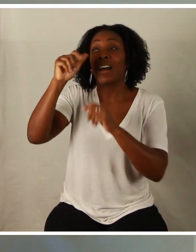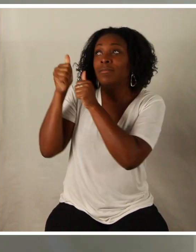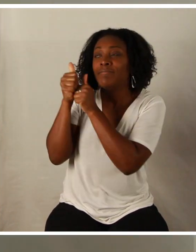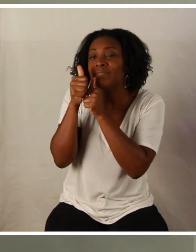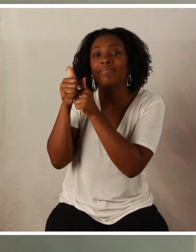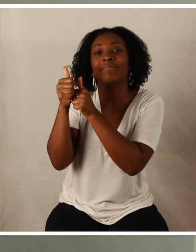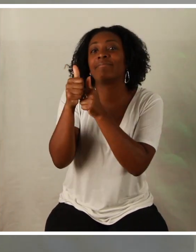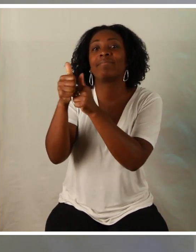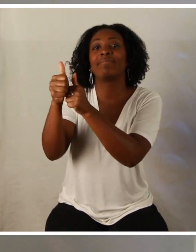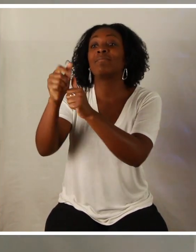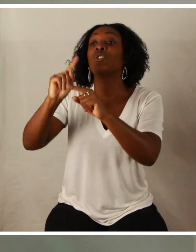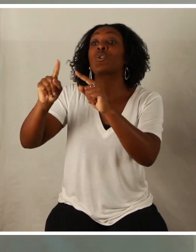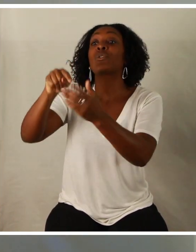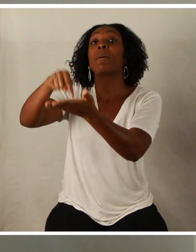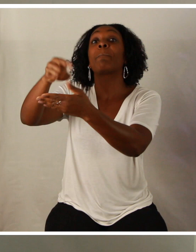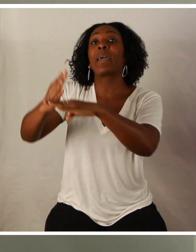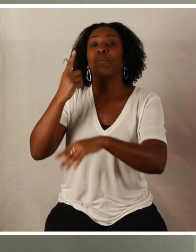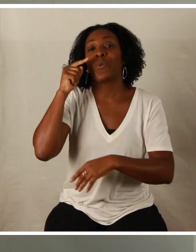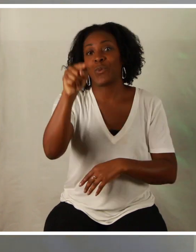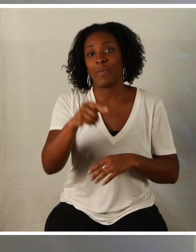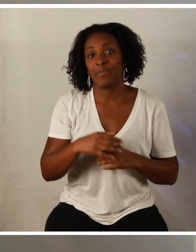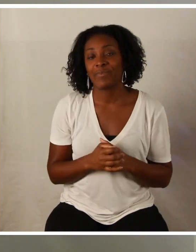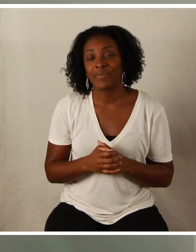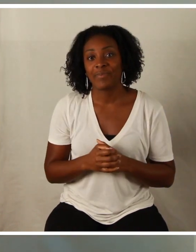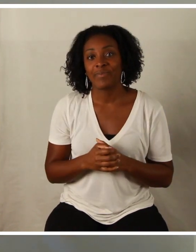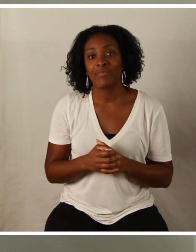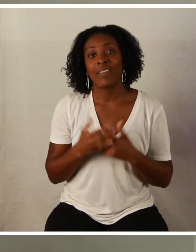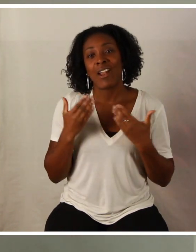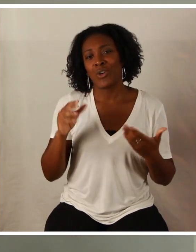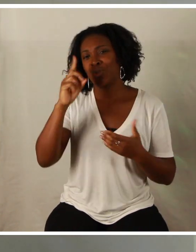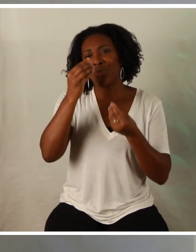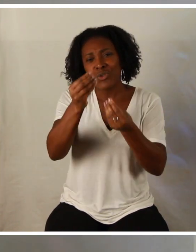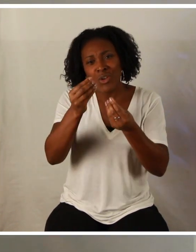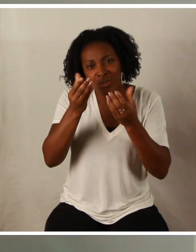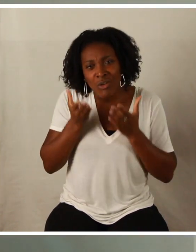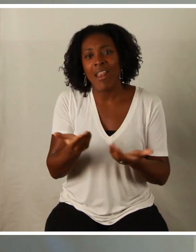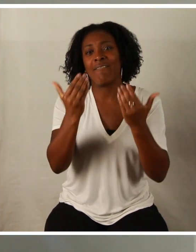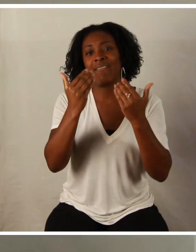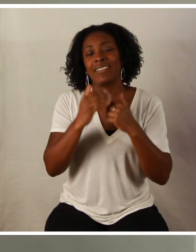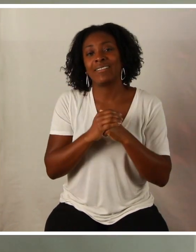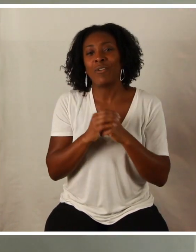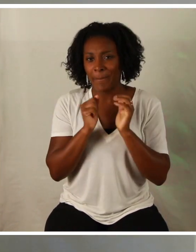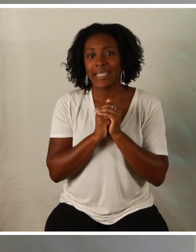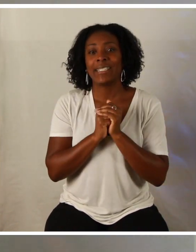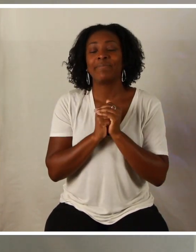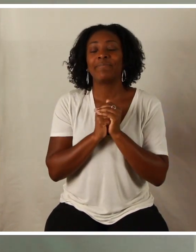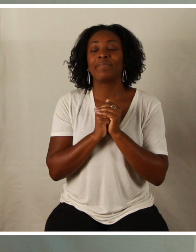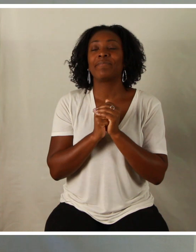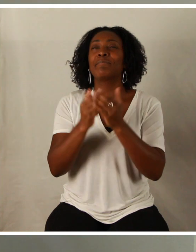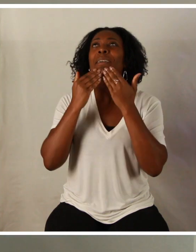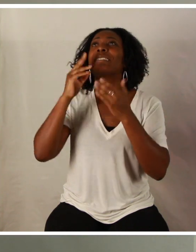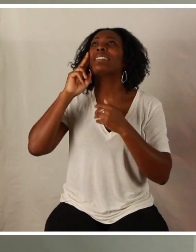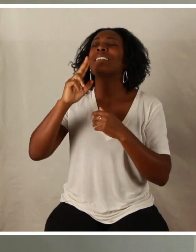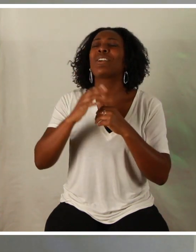où lui a déjà prédéterminé un plan pour toi. Alors que Dieu te renouvelle aujourd'hui, on va prier.